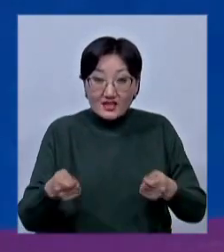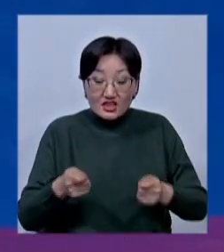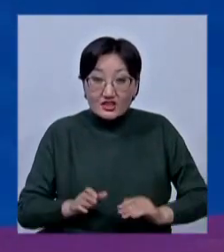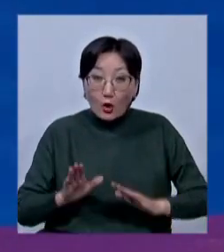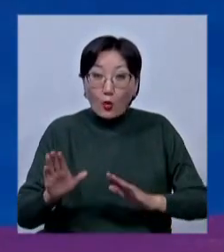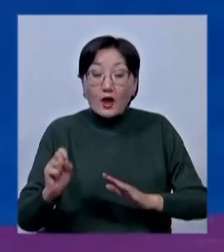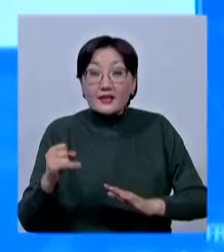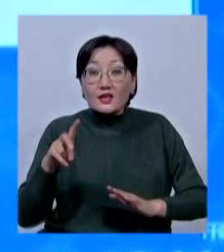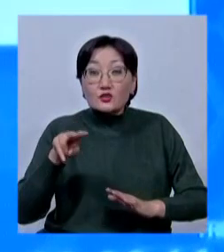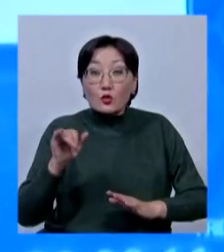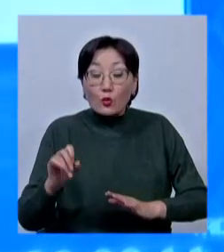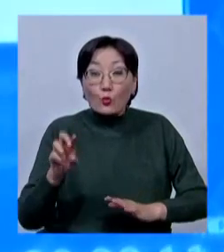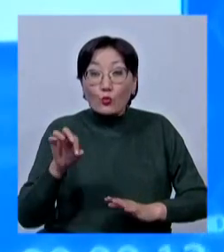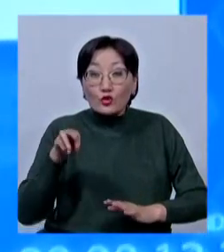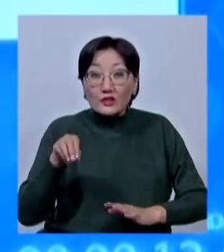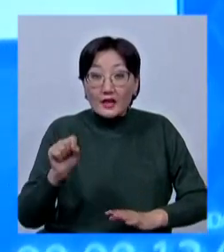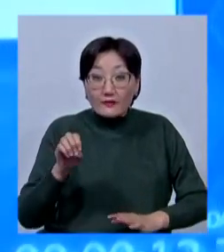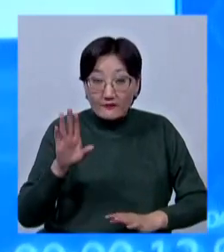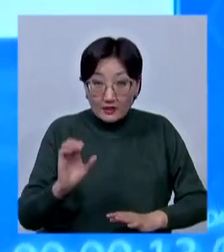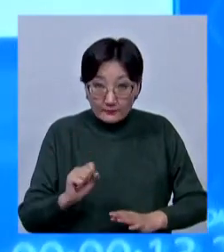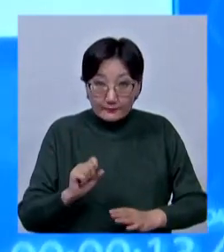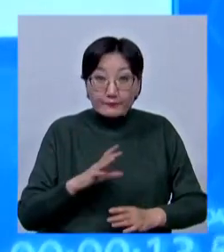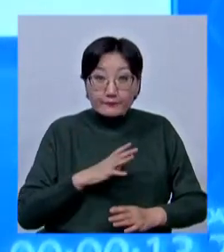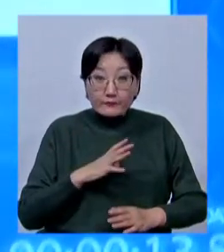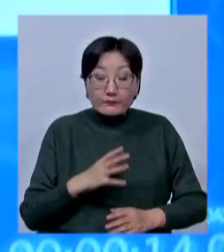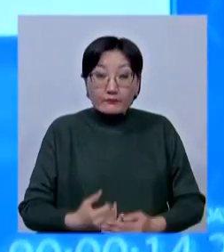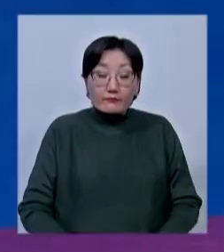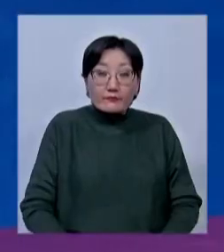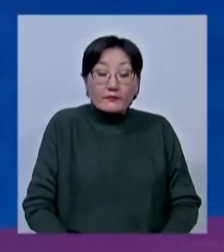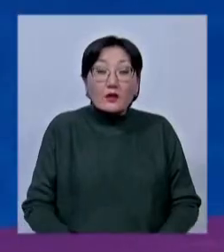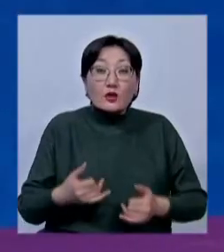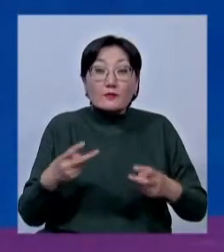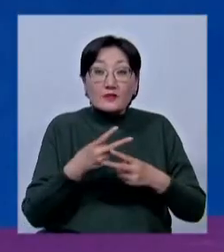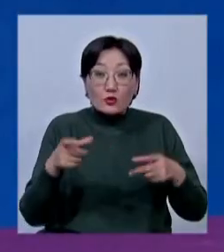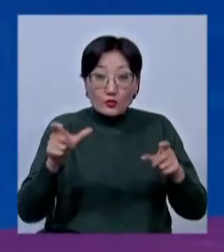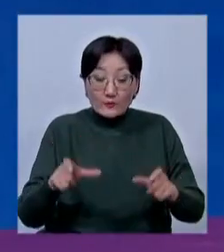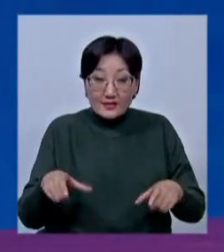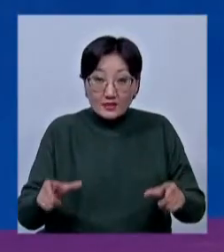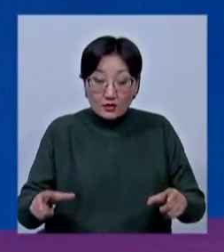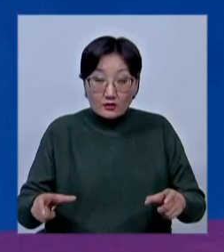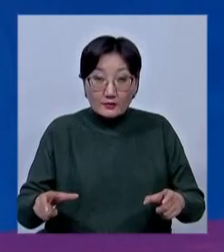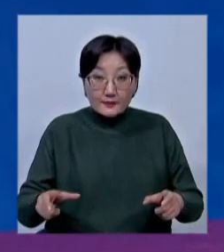басшысының орынбасары Айсұлу Ботаева болатын. Құрметті көрермендер,